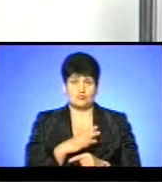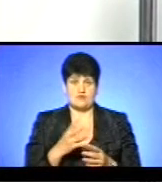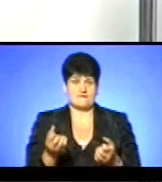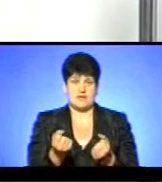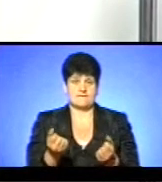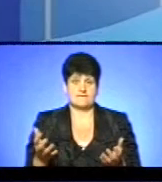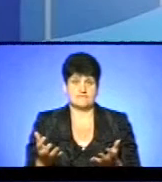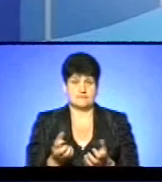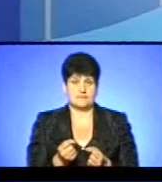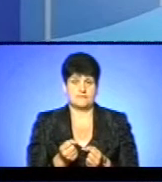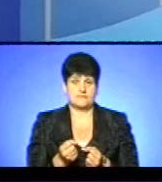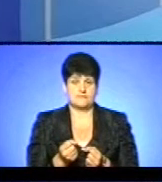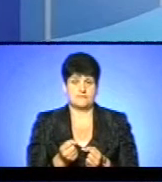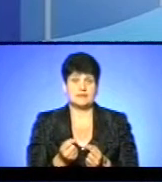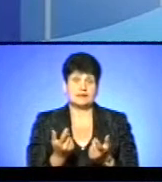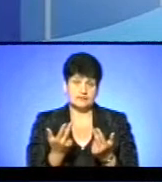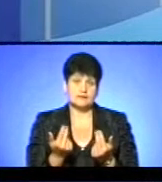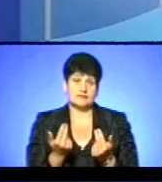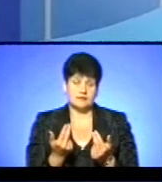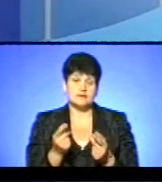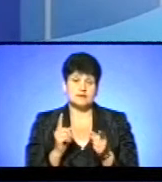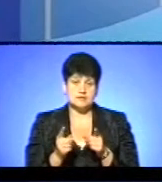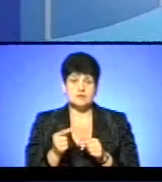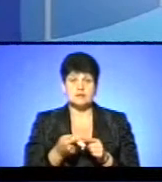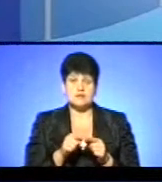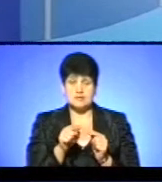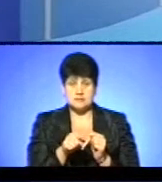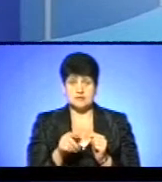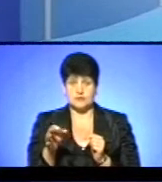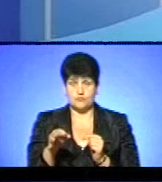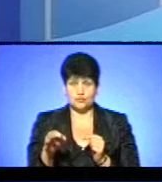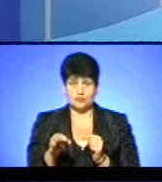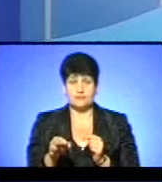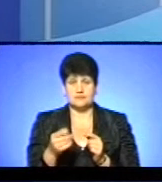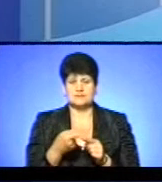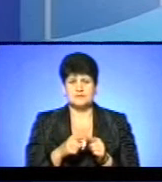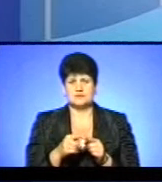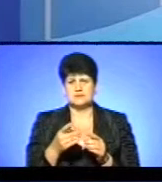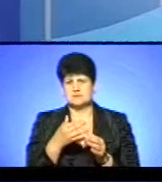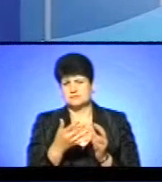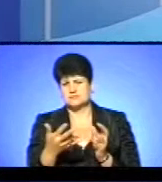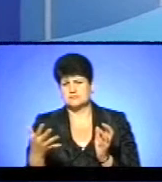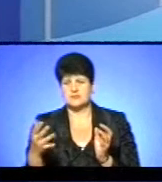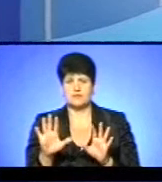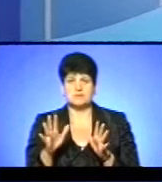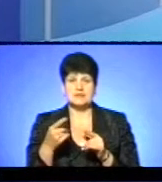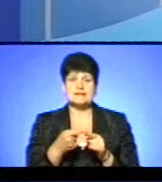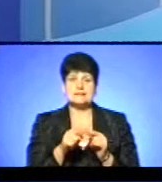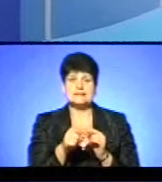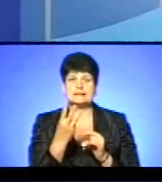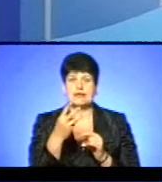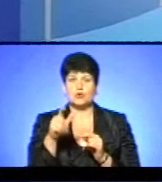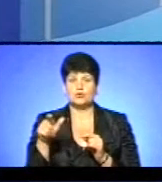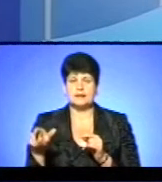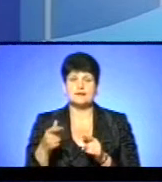виявлені. Так, дійсно, на даній водоймі це чергові випадки, тобто цих три людини, які